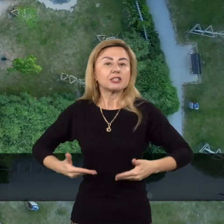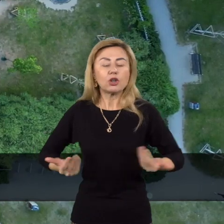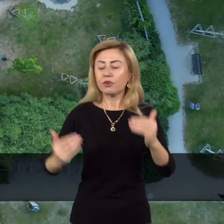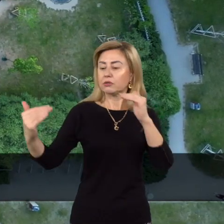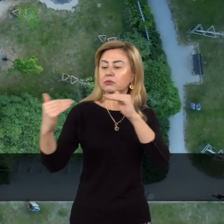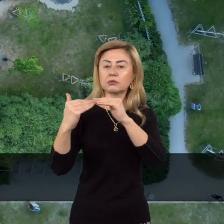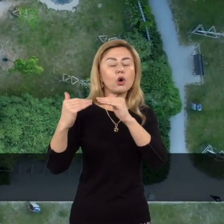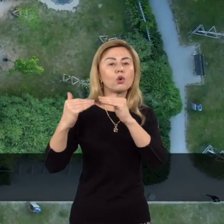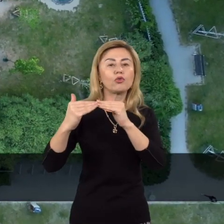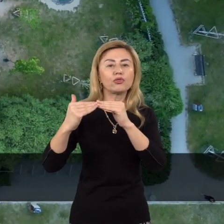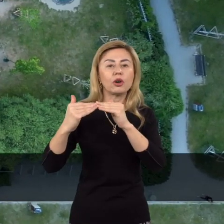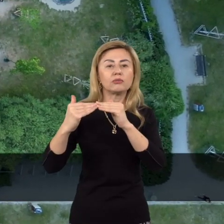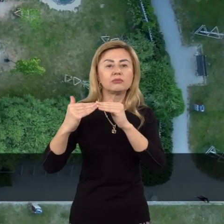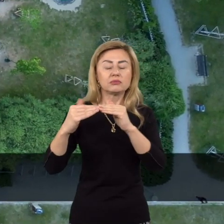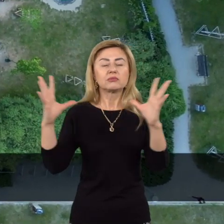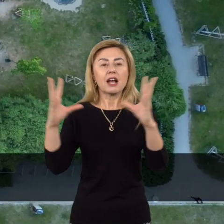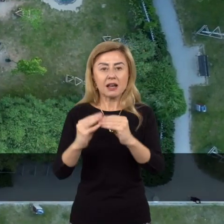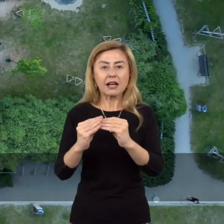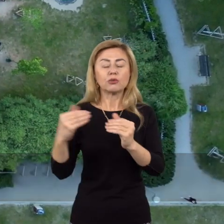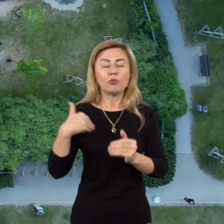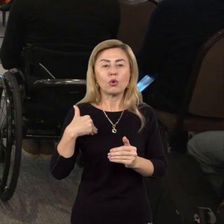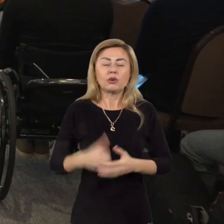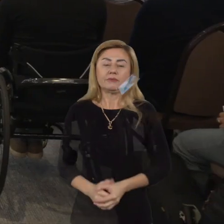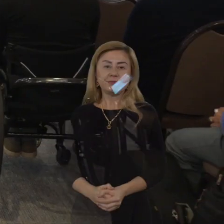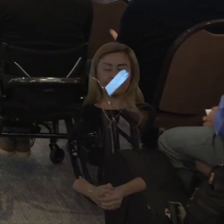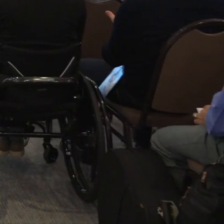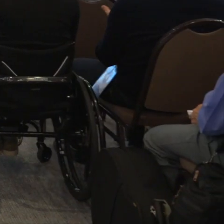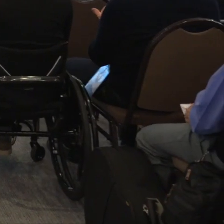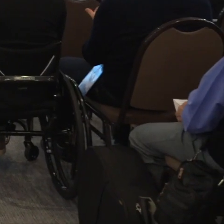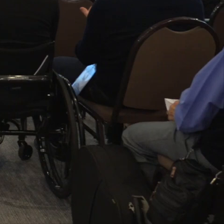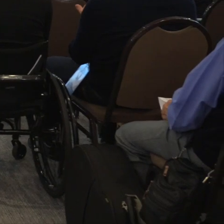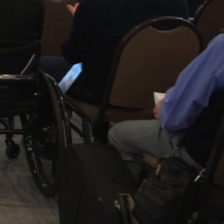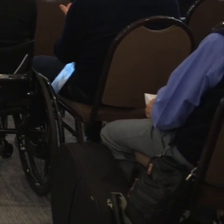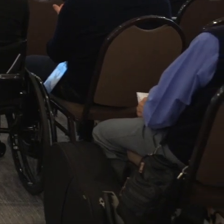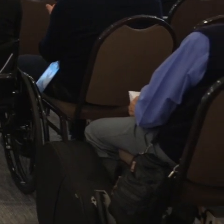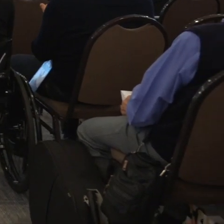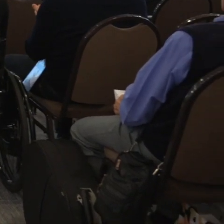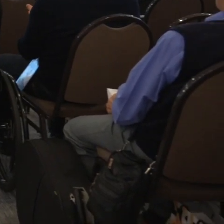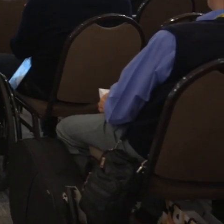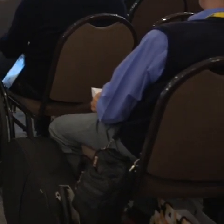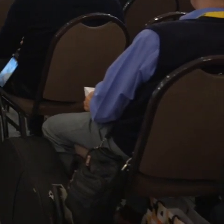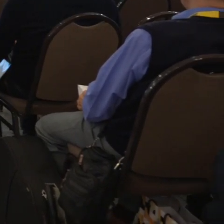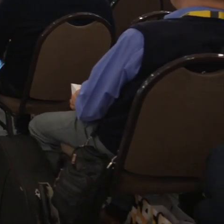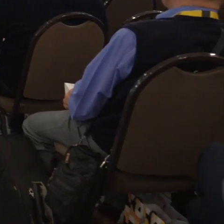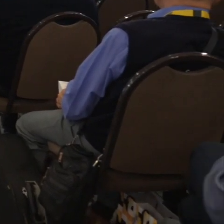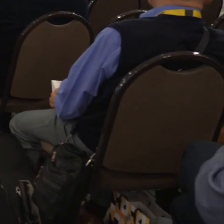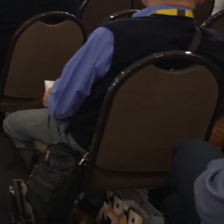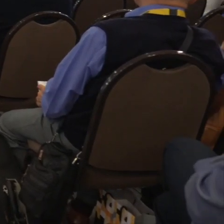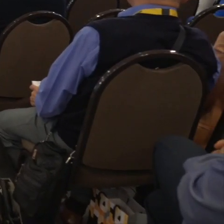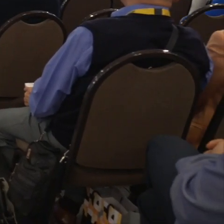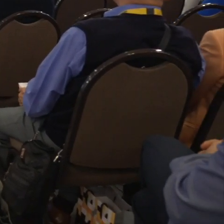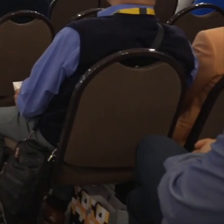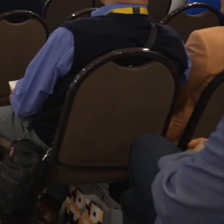i dla dzieci bez tych specjalnych potrzeb. Na zdjęciu widać trwający panel dyskusyjny.